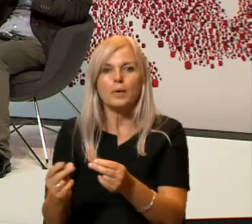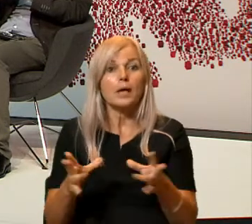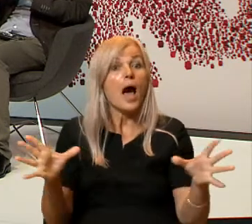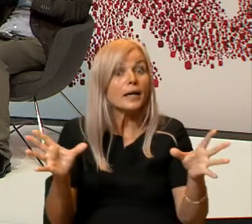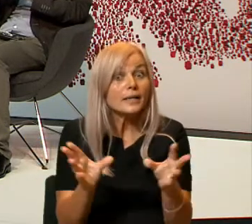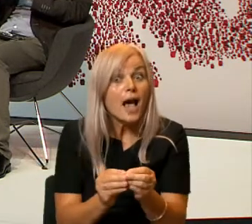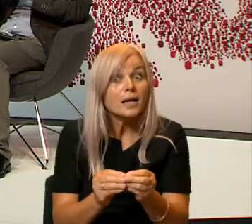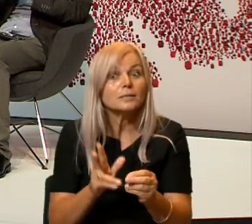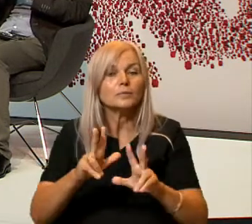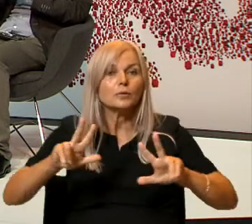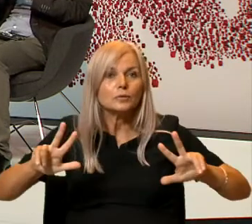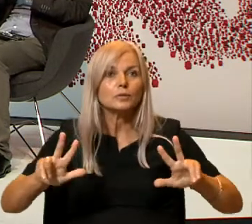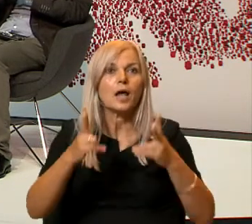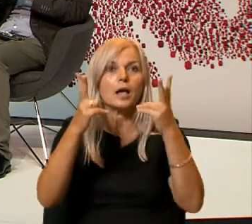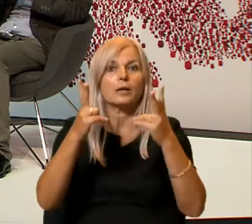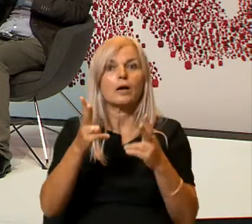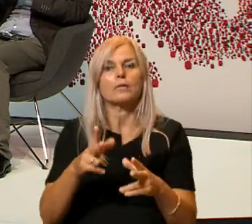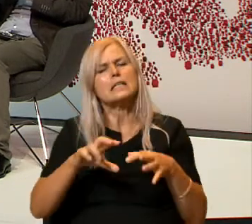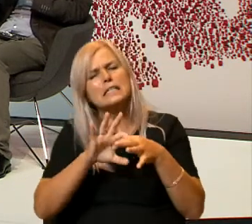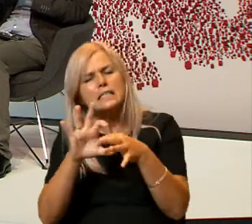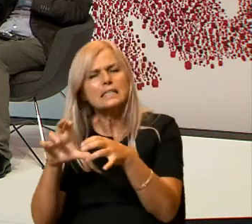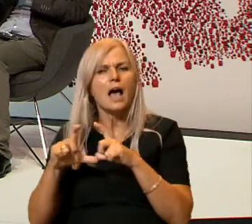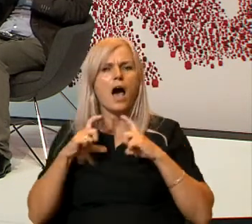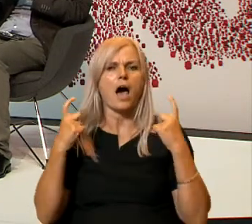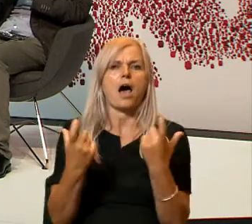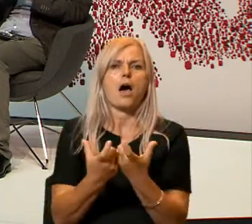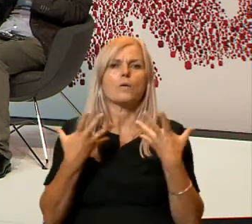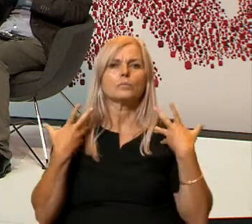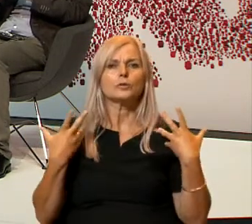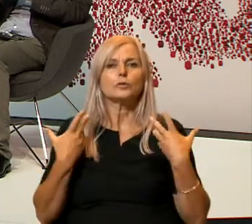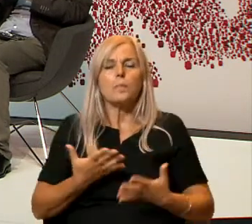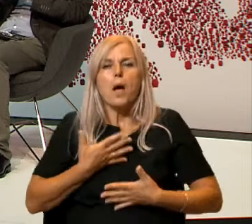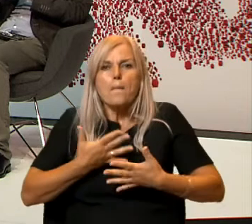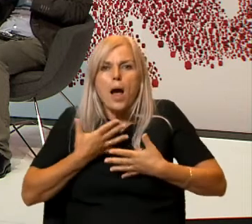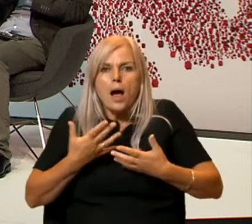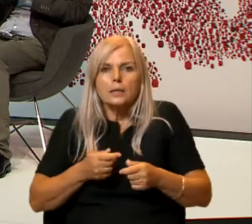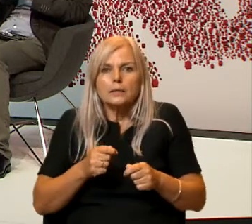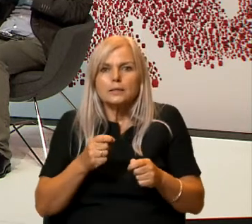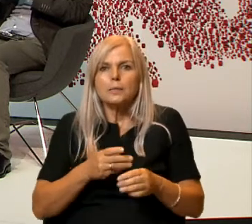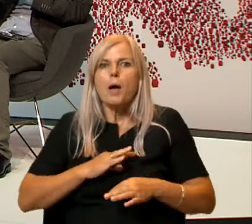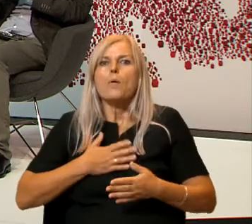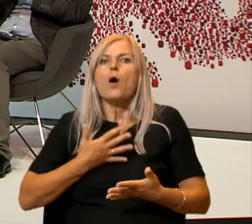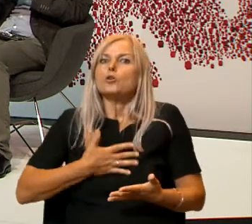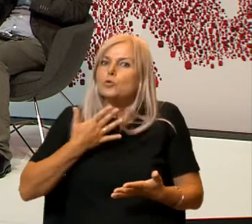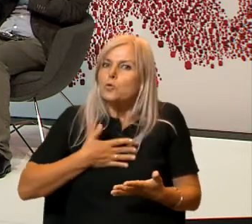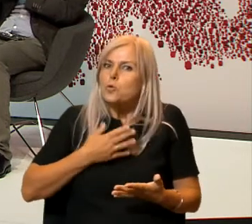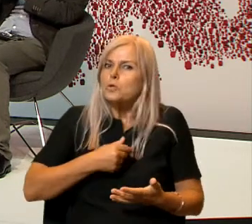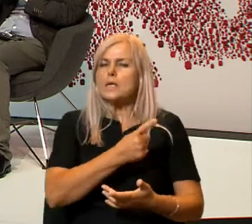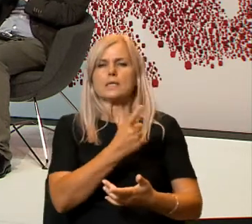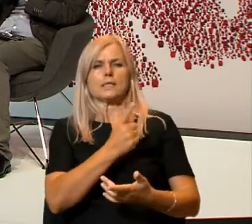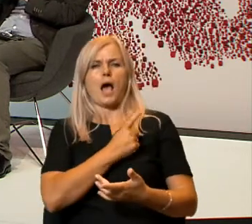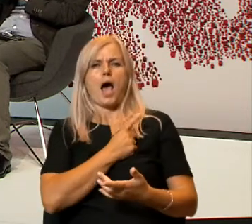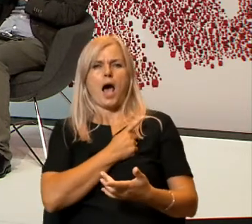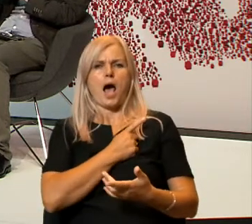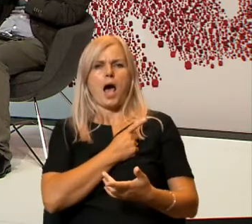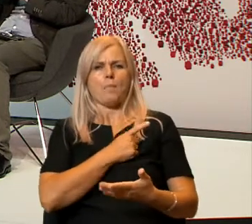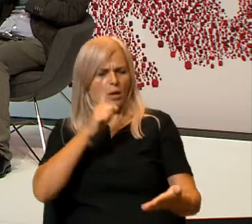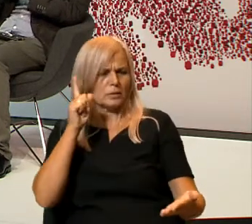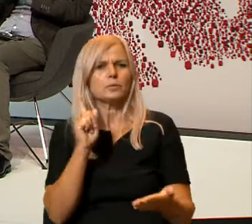też z całym życiem, że coś się dzieje, mamy poczucie samoskuteczności, w ramach